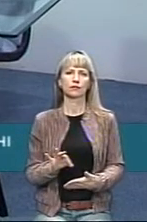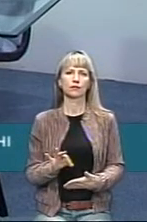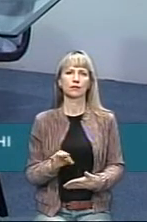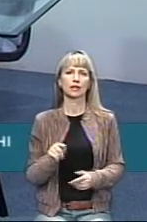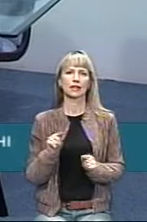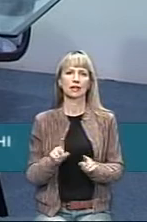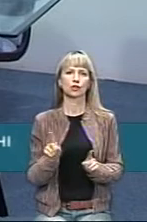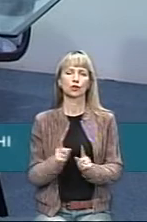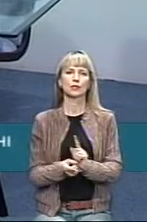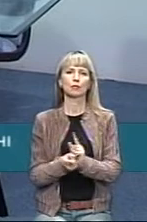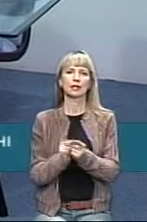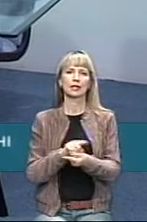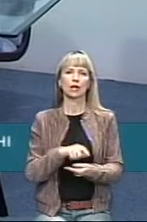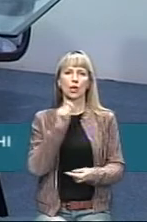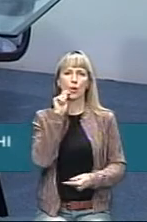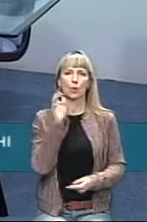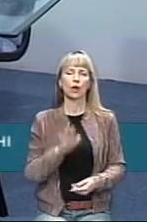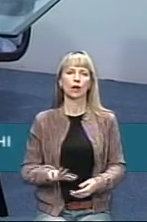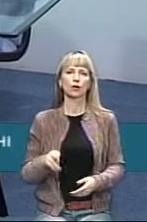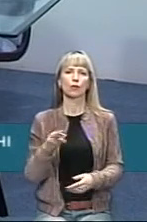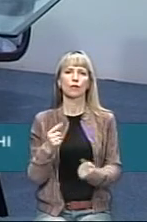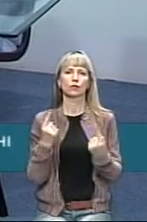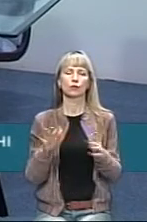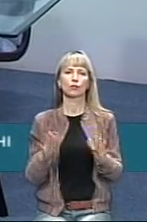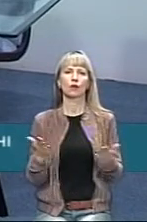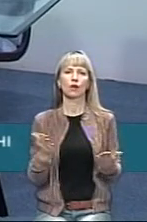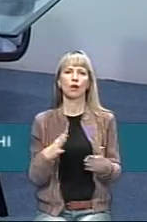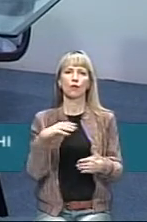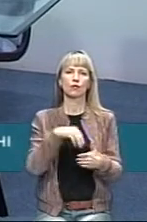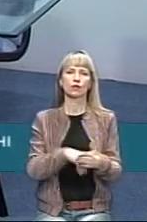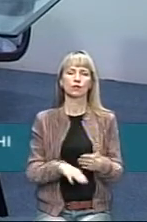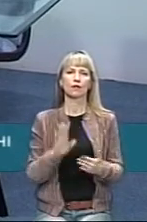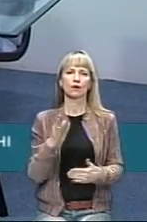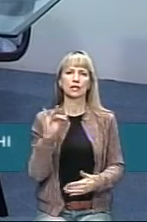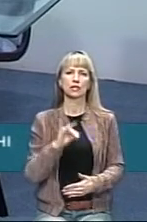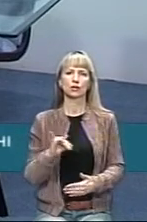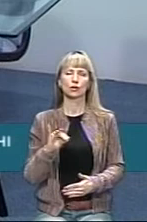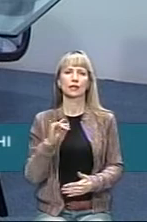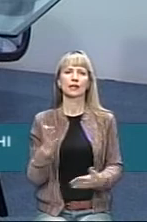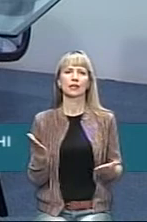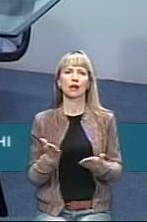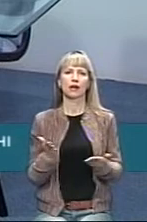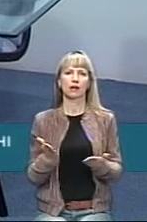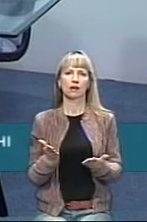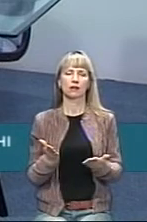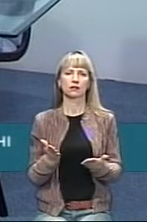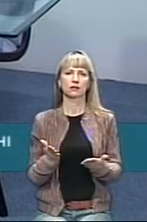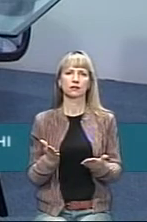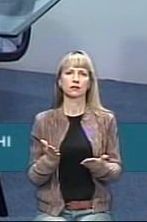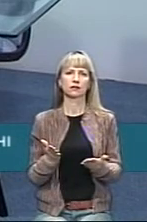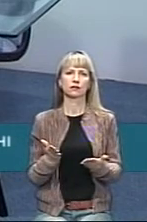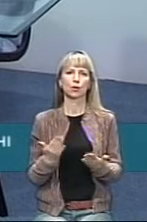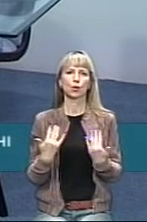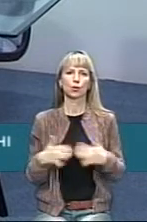про те, що змінило Україну, про величезну подію, яка увійшла в історію і яка